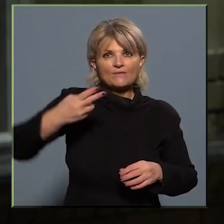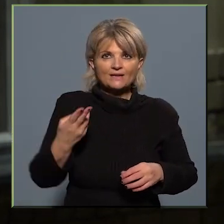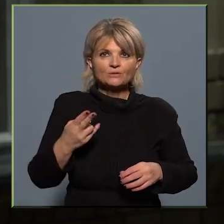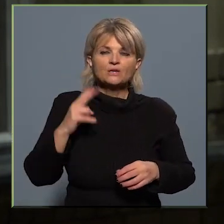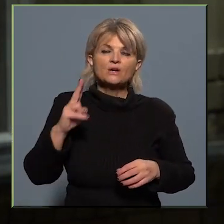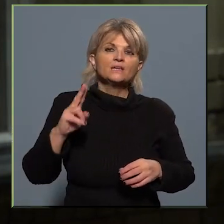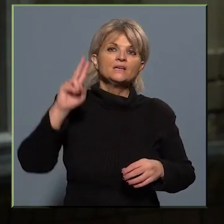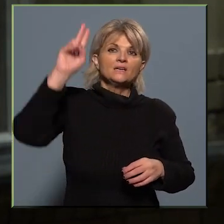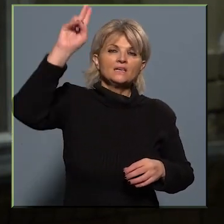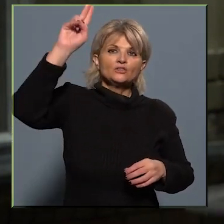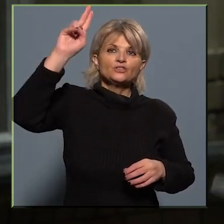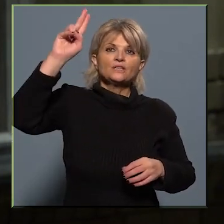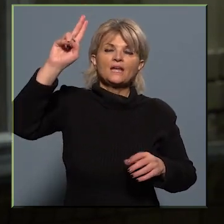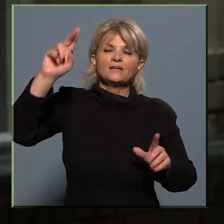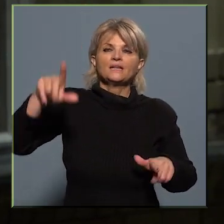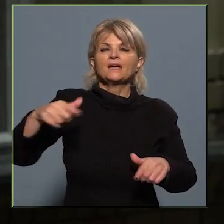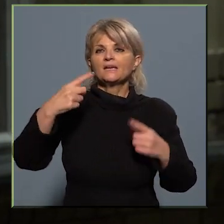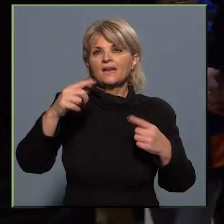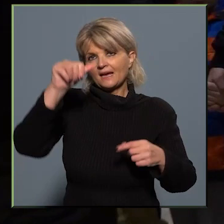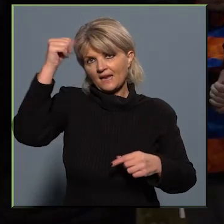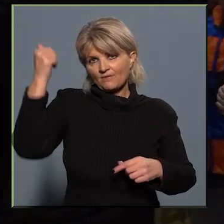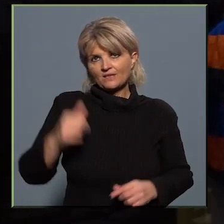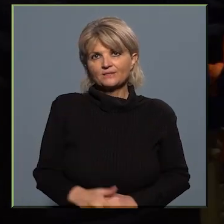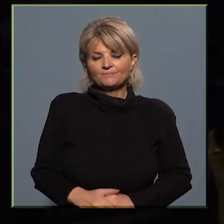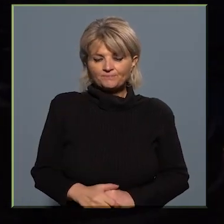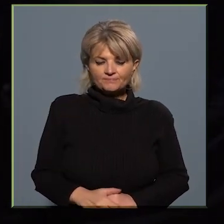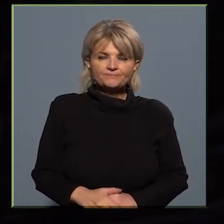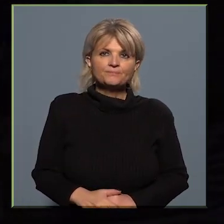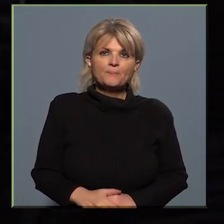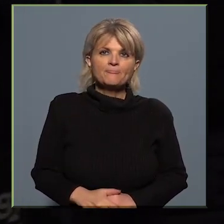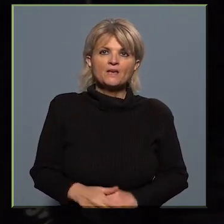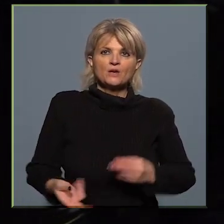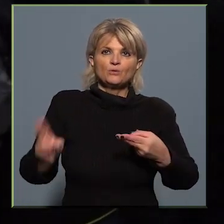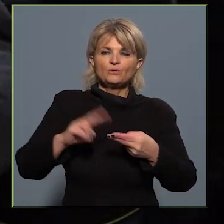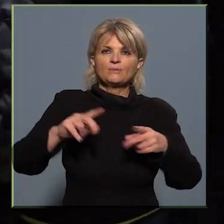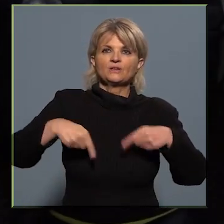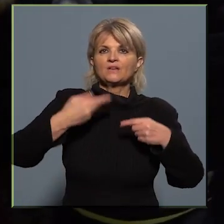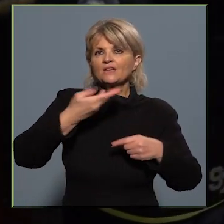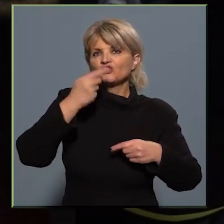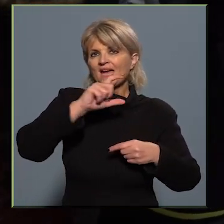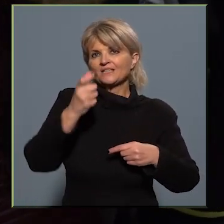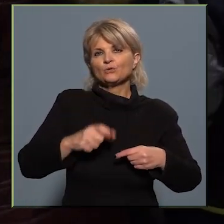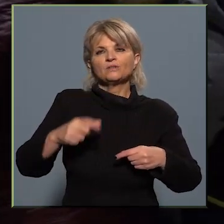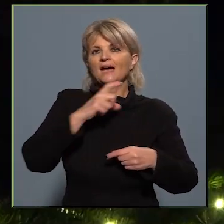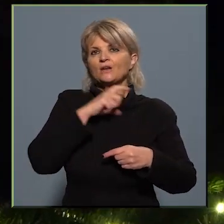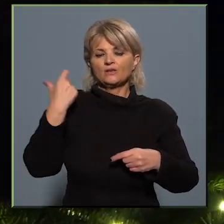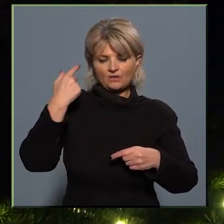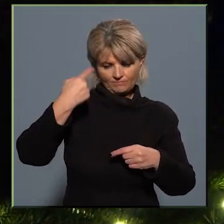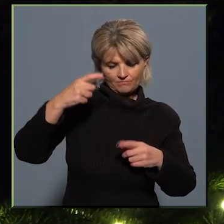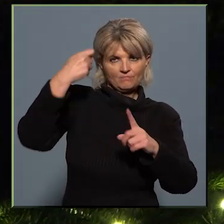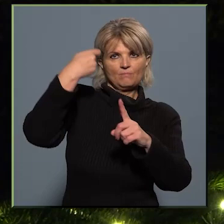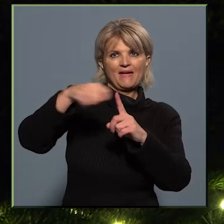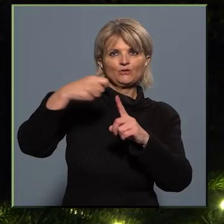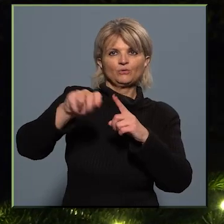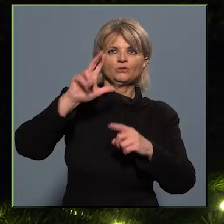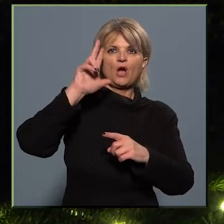Istenének nevez az egész föld. Az ünnepség után Cseh Zoltán atya kiment a Betlehemhez, és meggyújtotta a harmadik